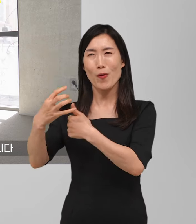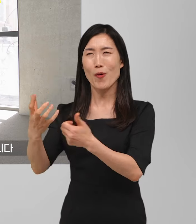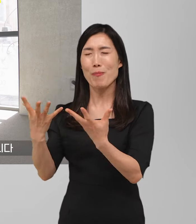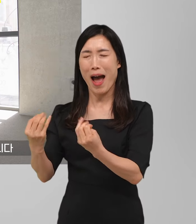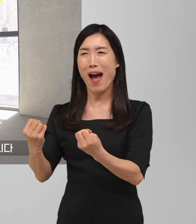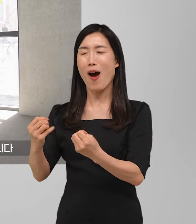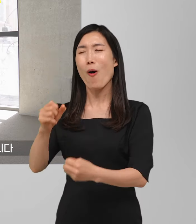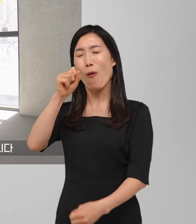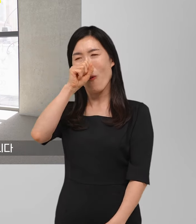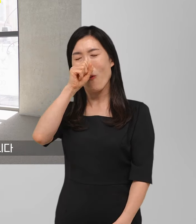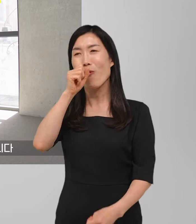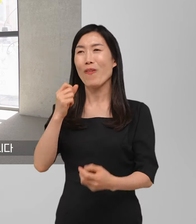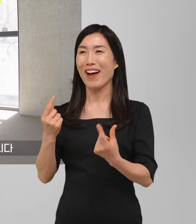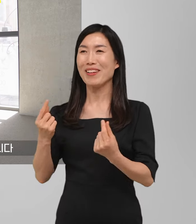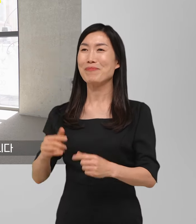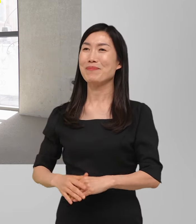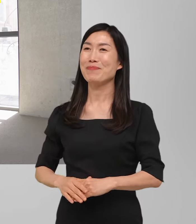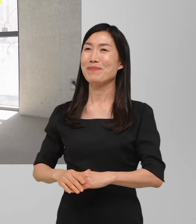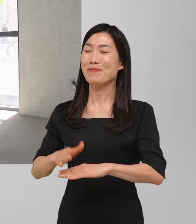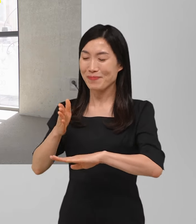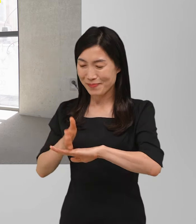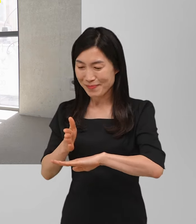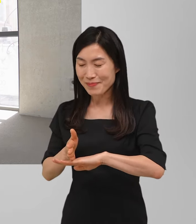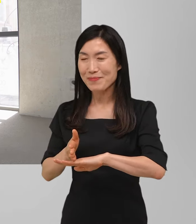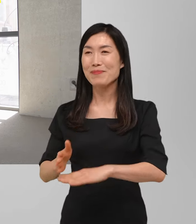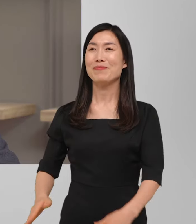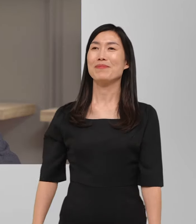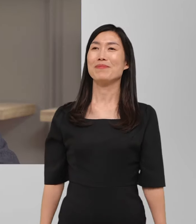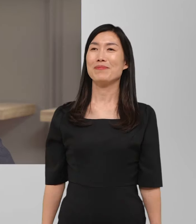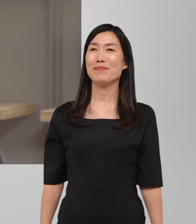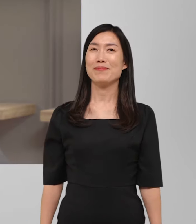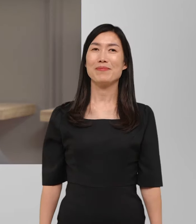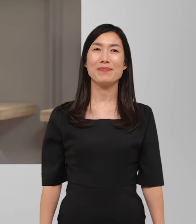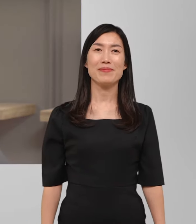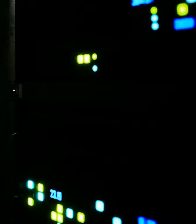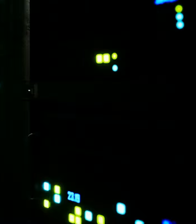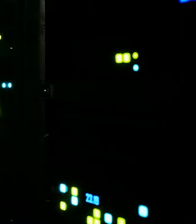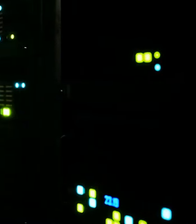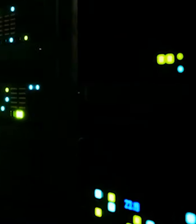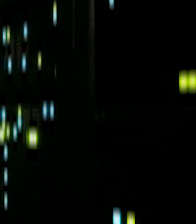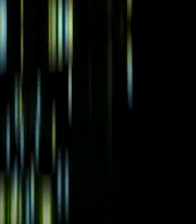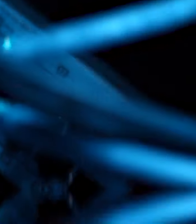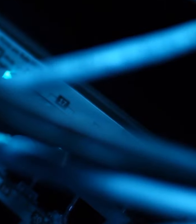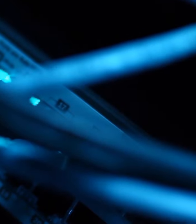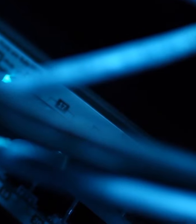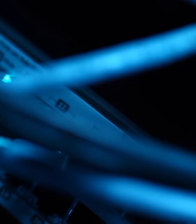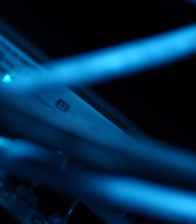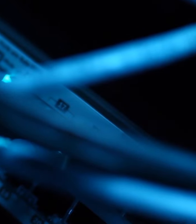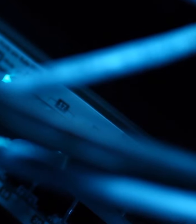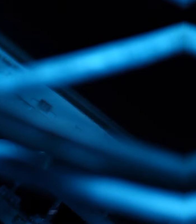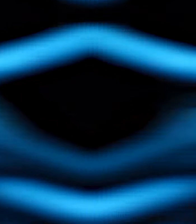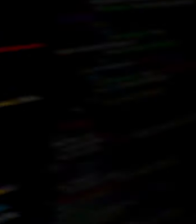적극적으로 활용이 되면 아주 좋을 것 같은 생각이 듭니다. 네, 감사합니다. 네, 감사합니다. 네.